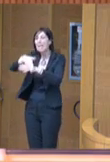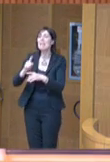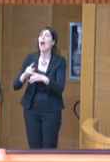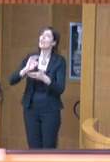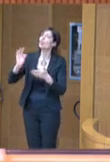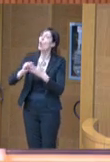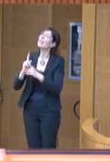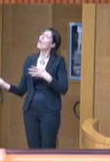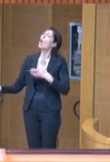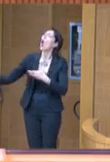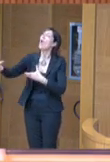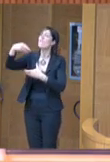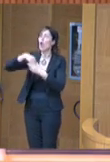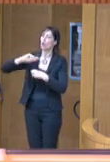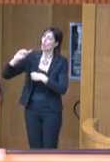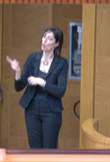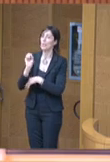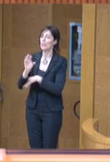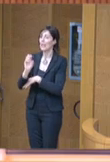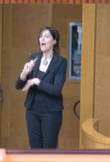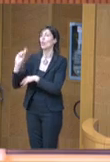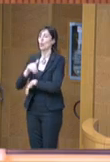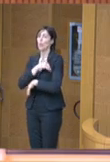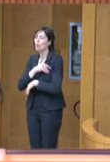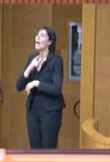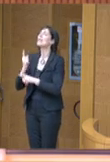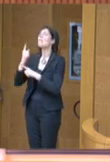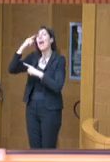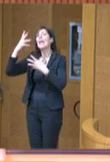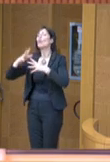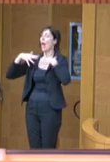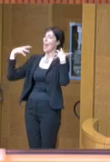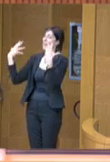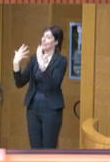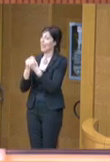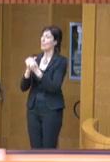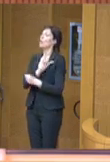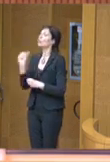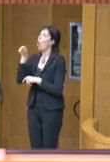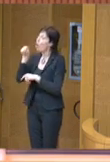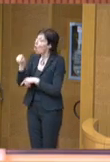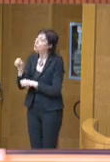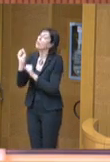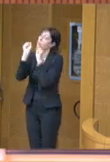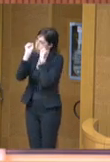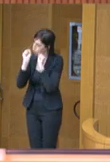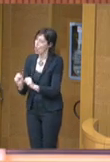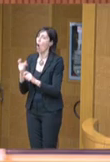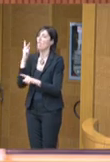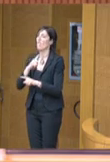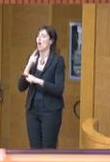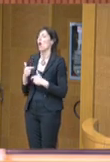coinvolgano tutti gli insegnanti, tutti gli studenti, e si ragioni davvero insieme. Solo così possiamo davvero portare una testimonianza